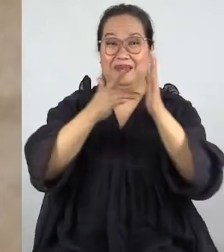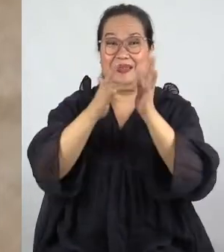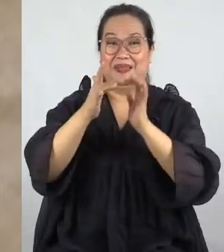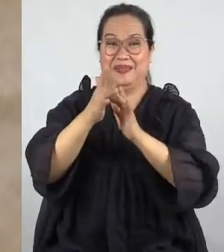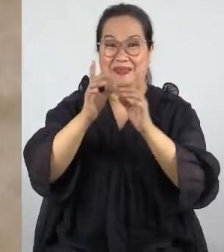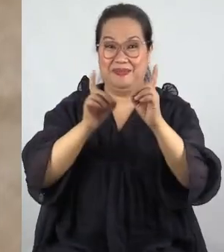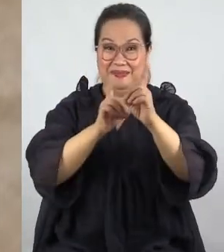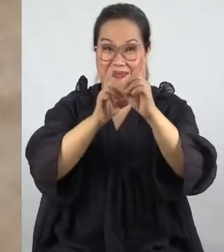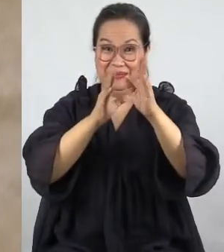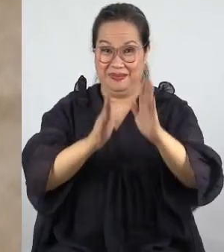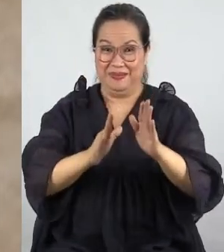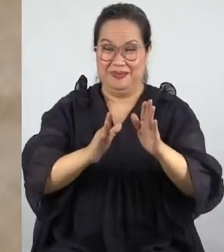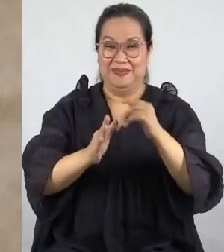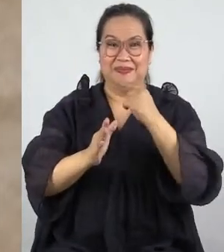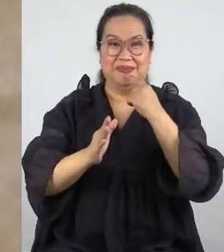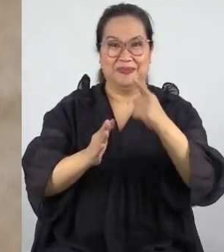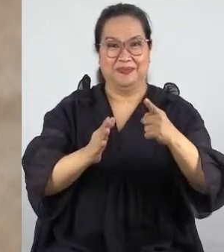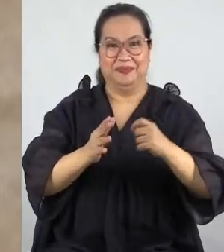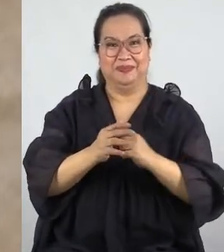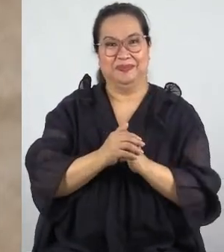discipler ko,